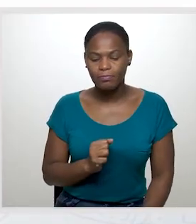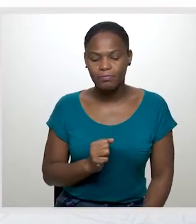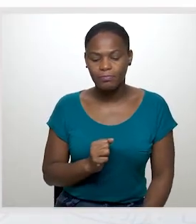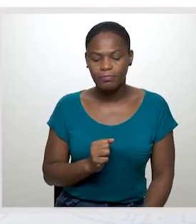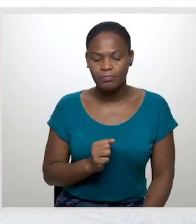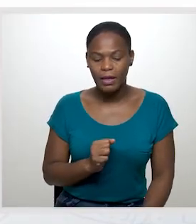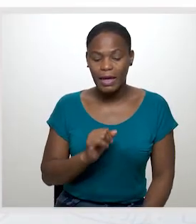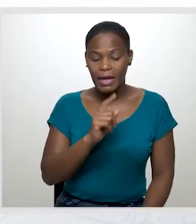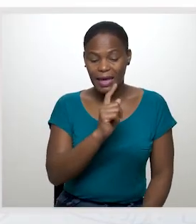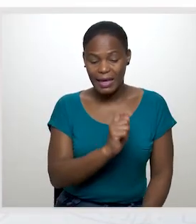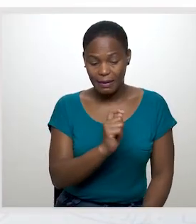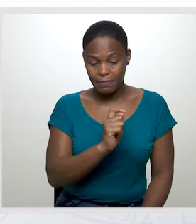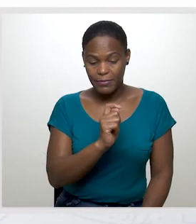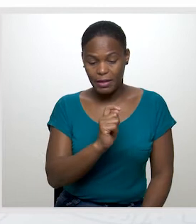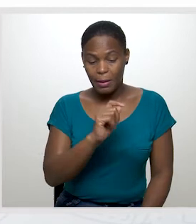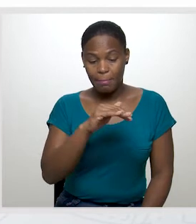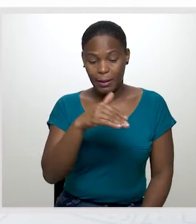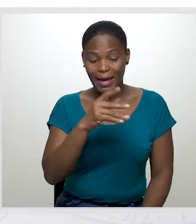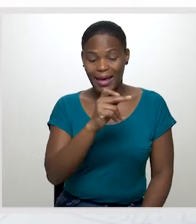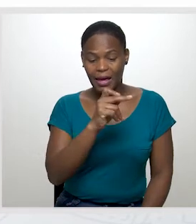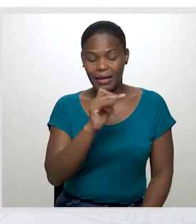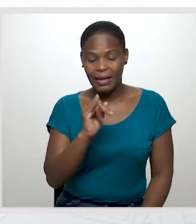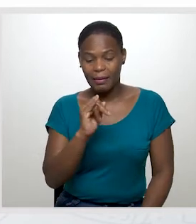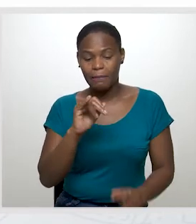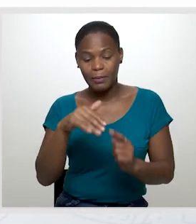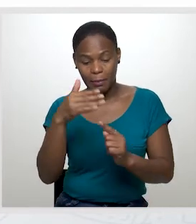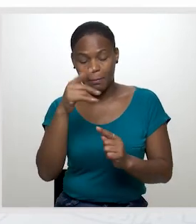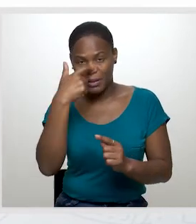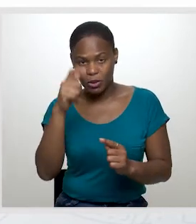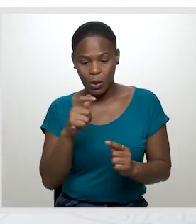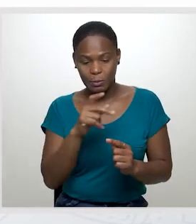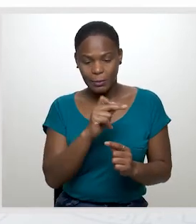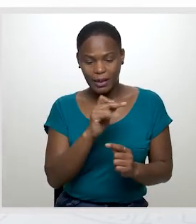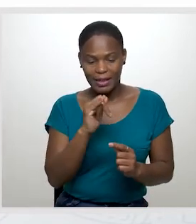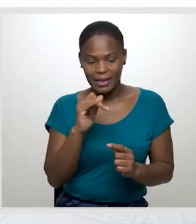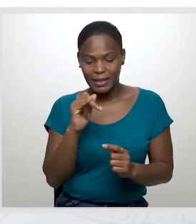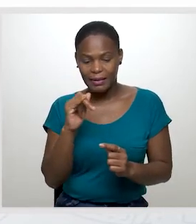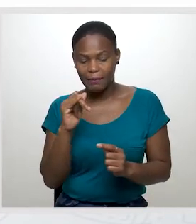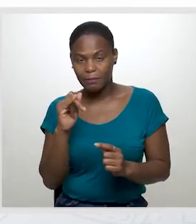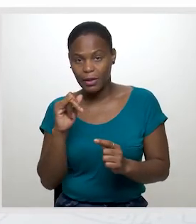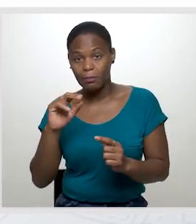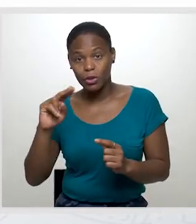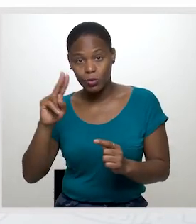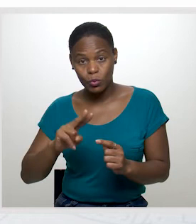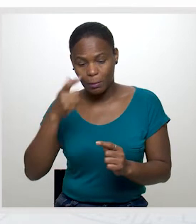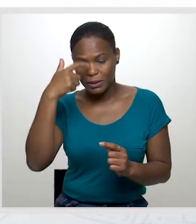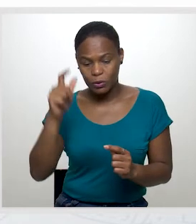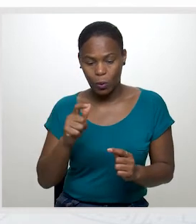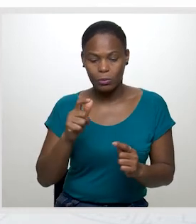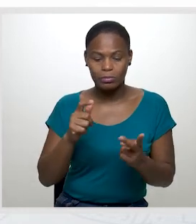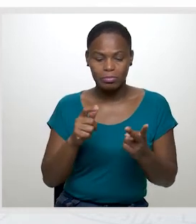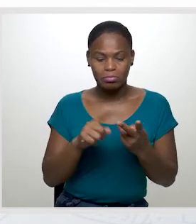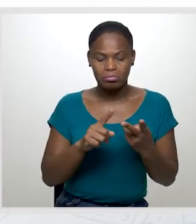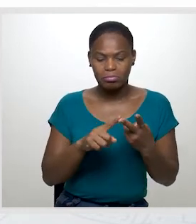Et pour la première personne, et pour la deuxième personne, et pour la troisième personne du singulier,